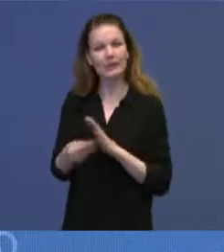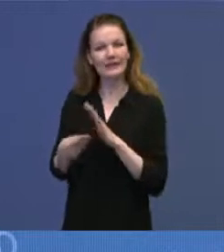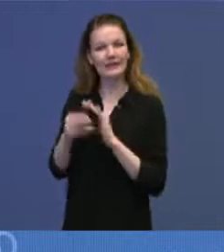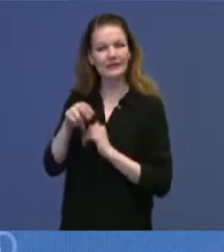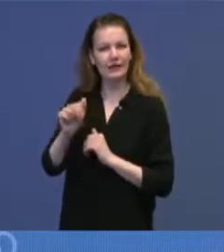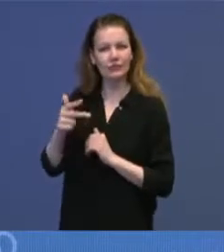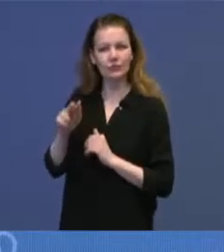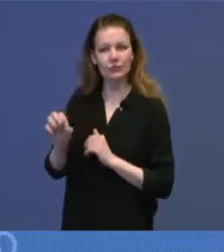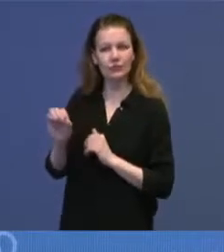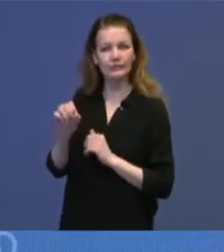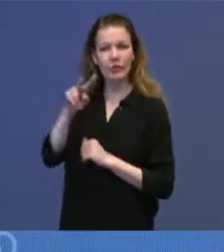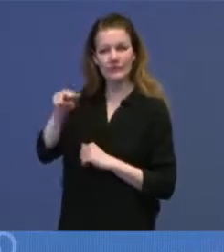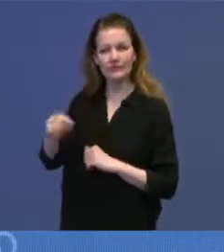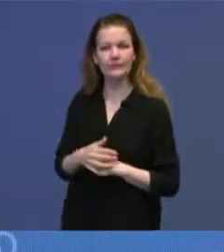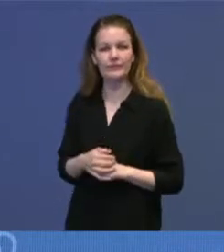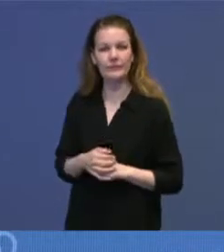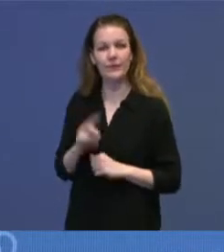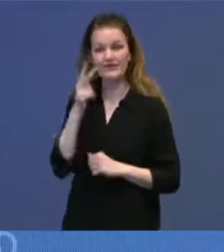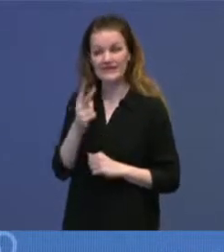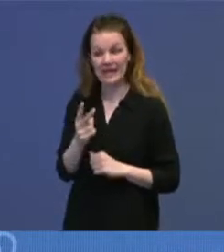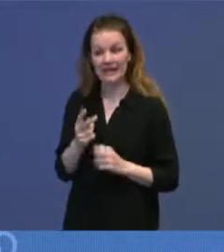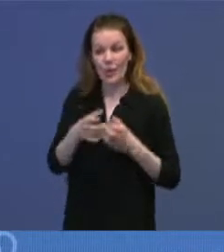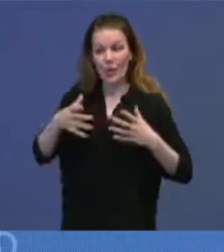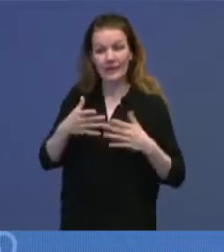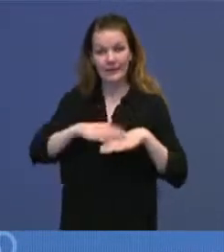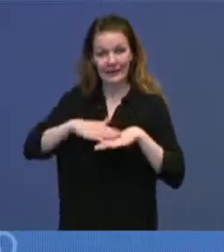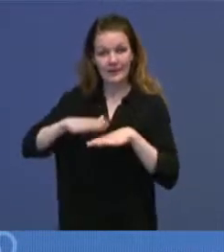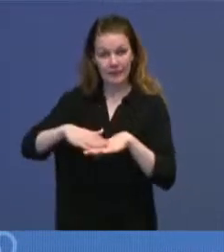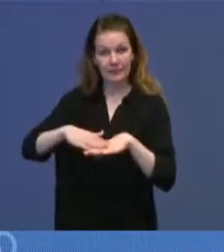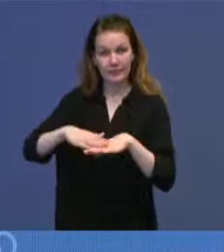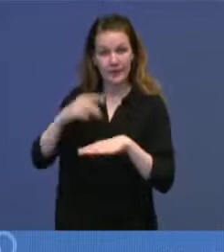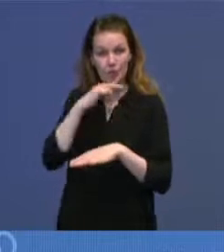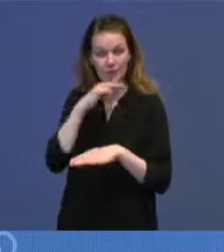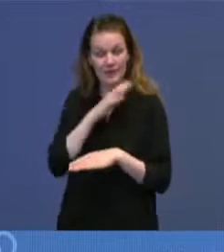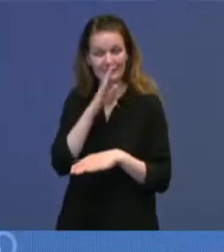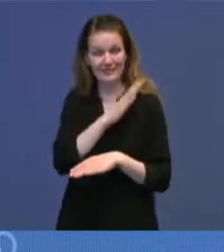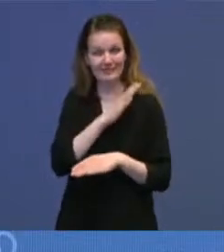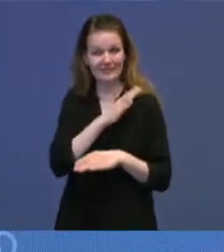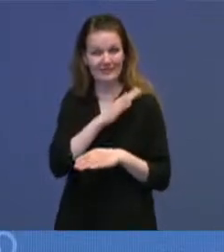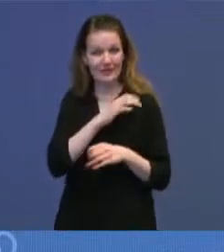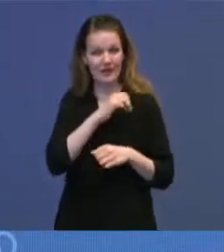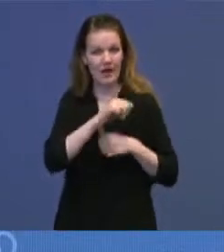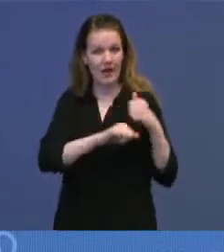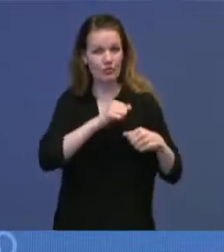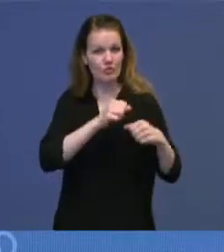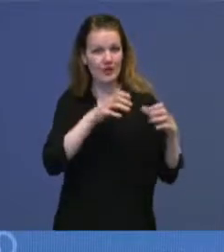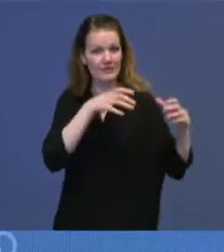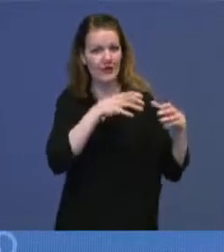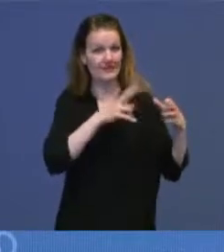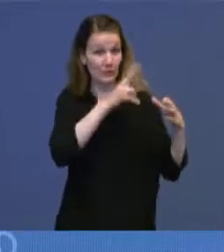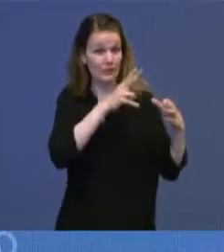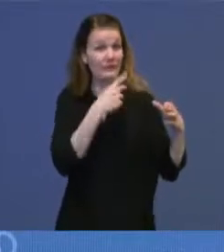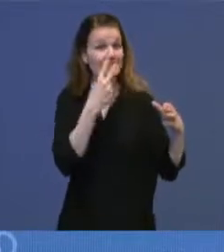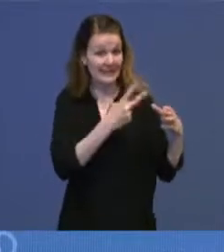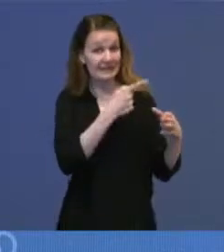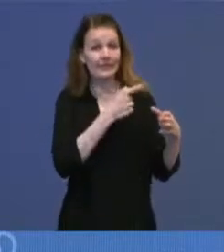ser økt beredskap i vi har sett økt beredskap i Russlands atomarsenal i nord. Dette